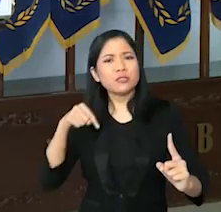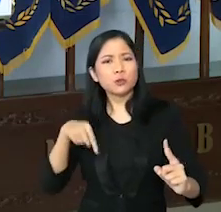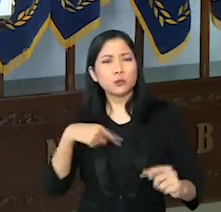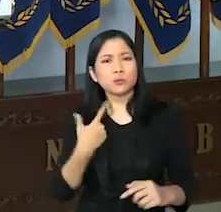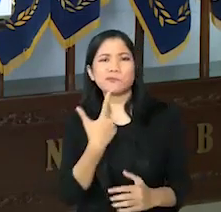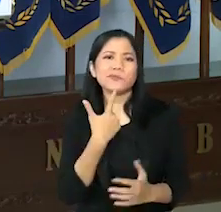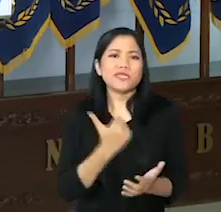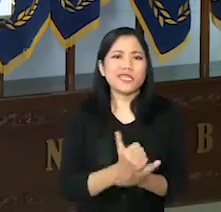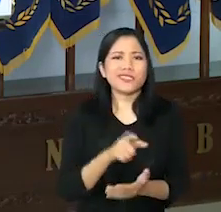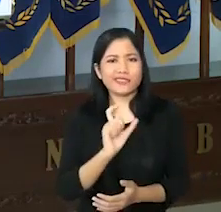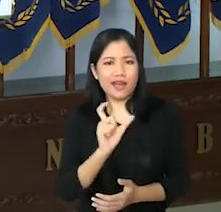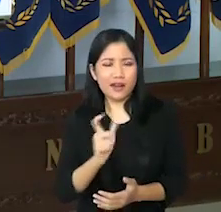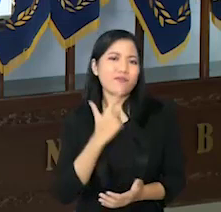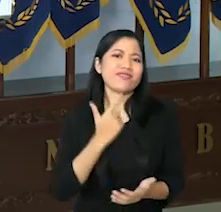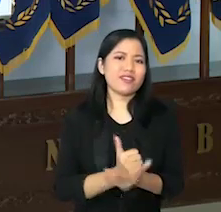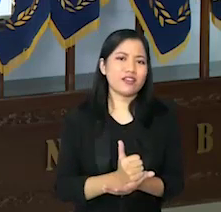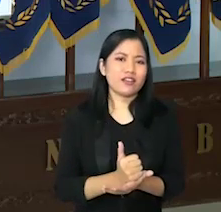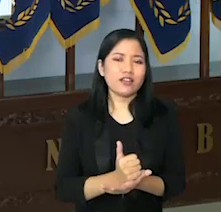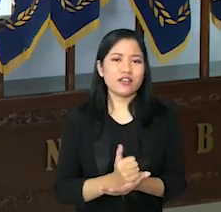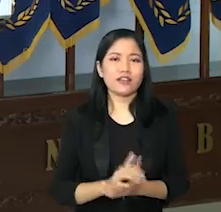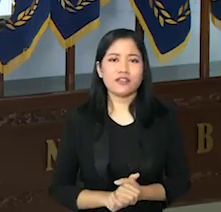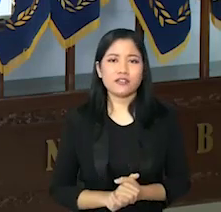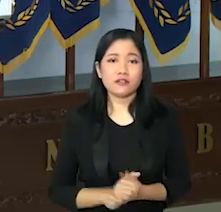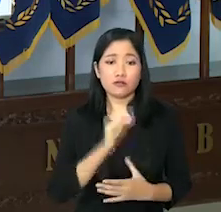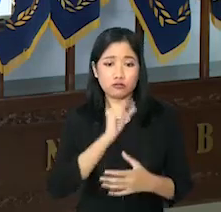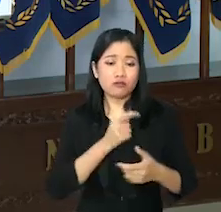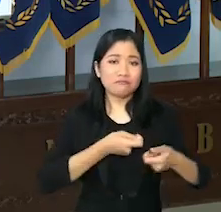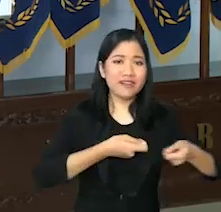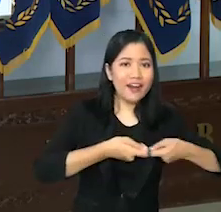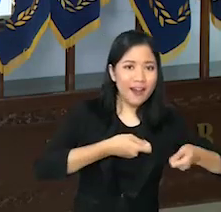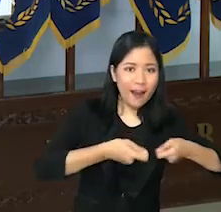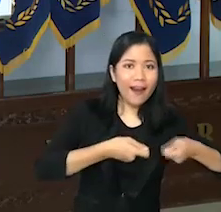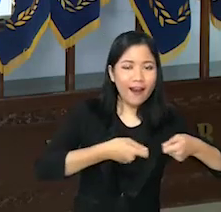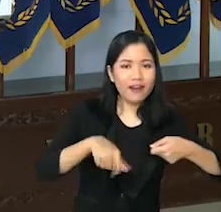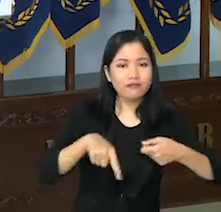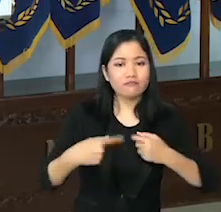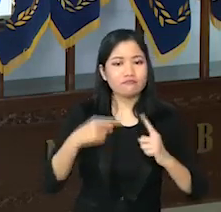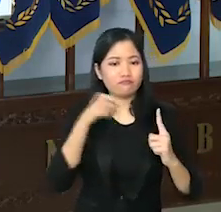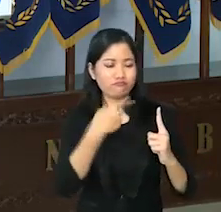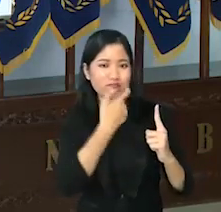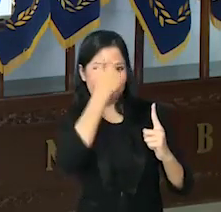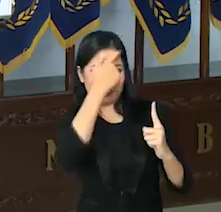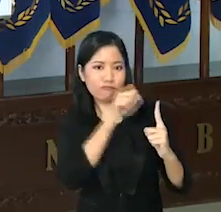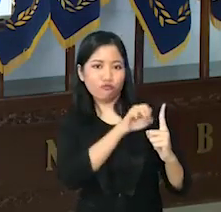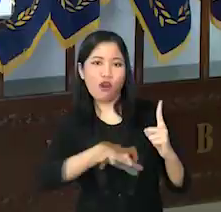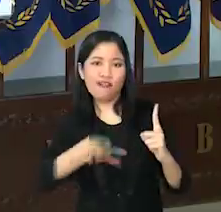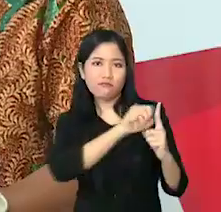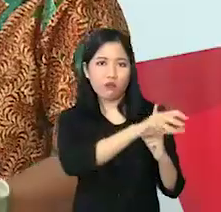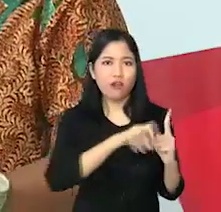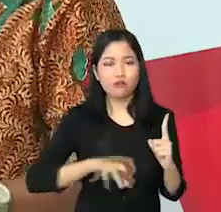kunci sukses di dalam pelaksanaan pengendalian penularan copied 19